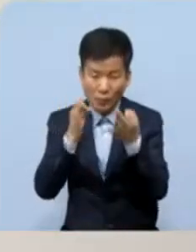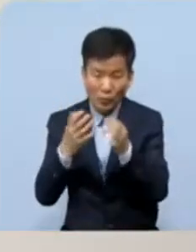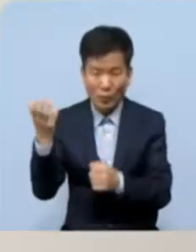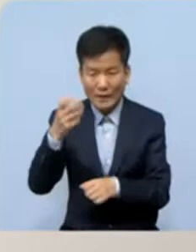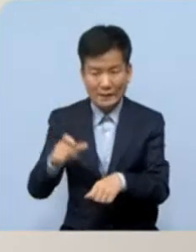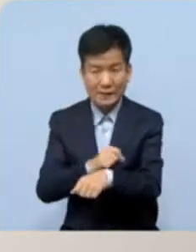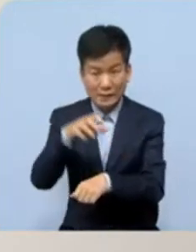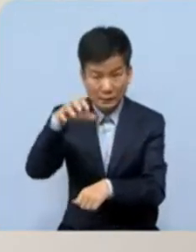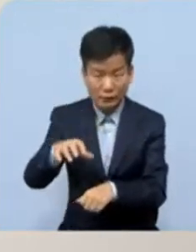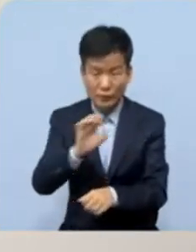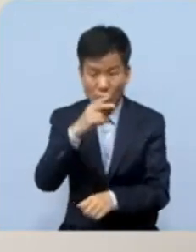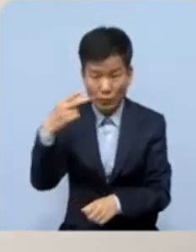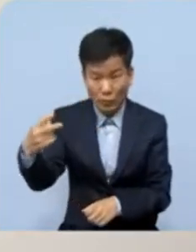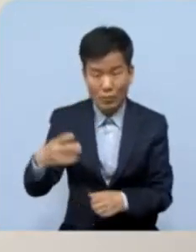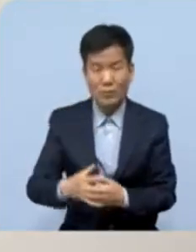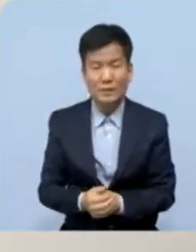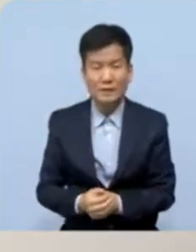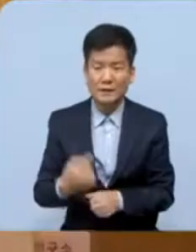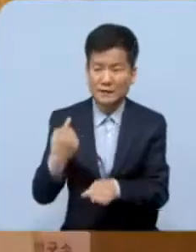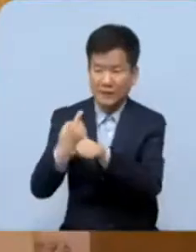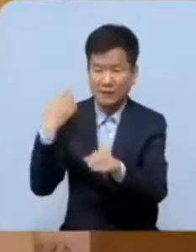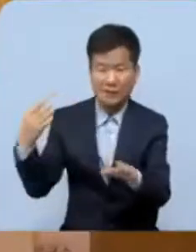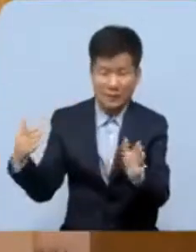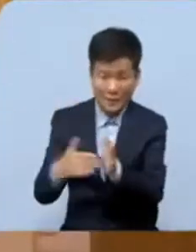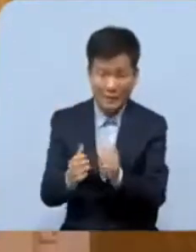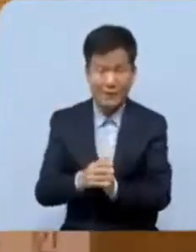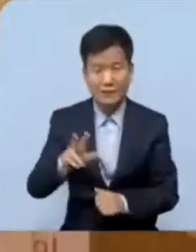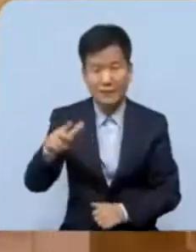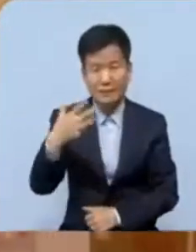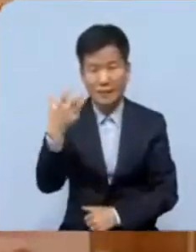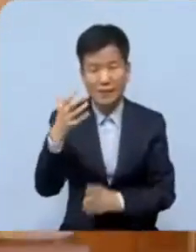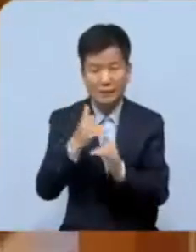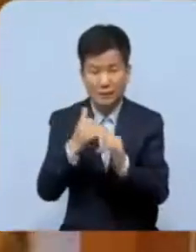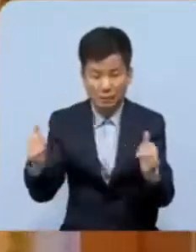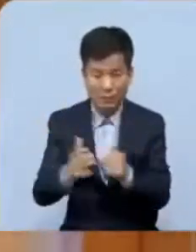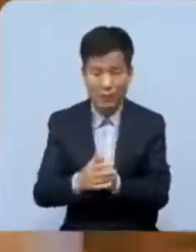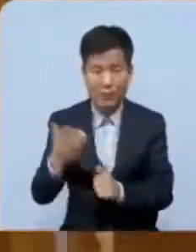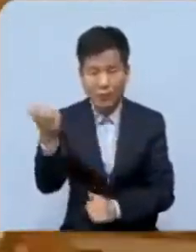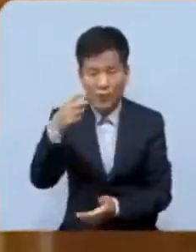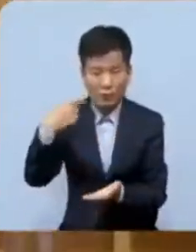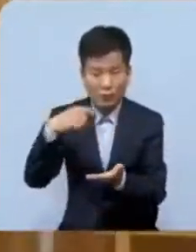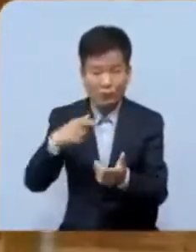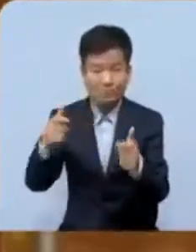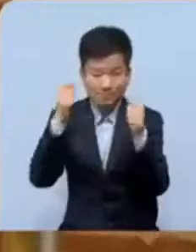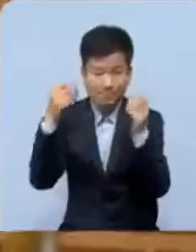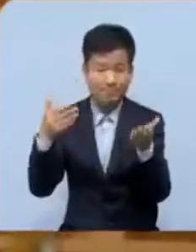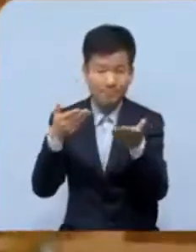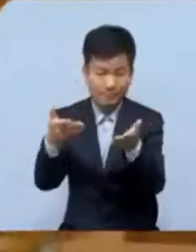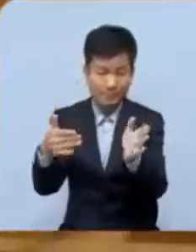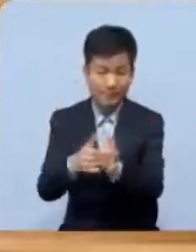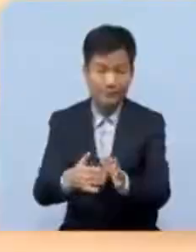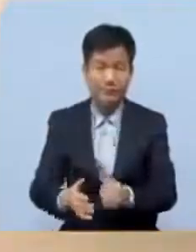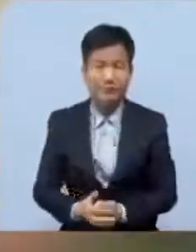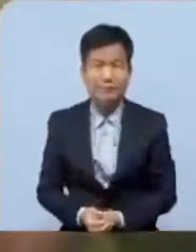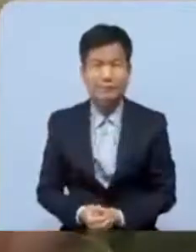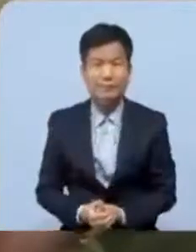산업 특구로 지정된 영동군은 지난해까지 모두 780여 명에게 와인 교육을 진행했습니다.